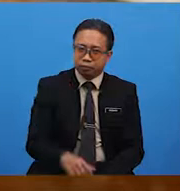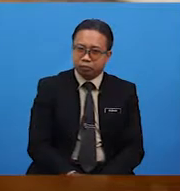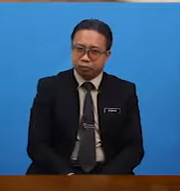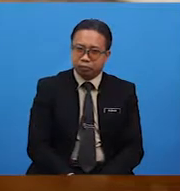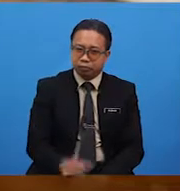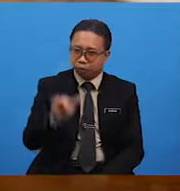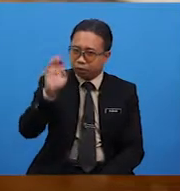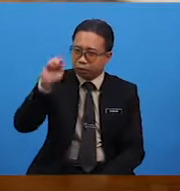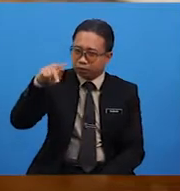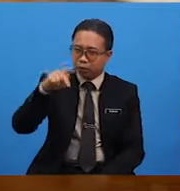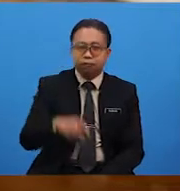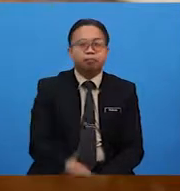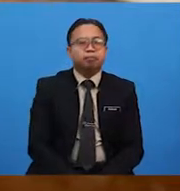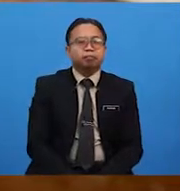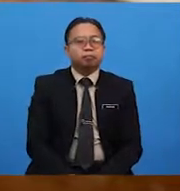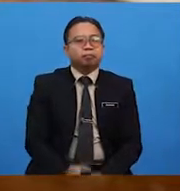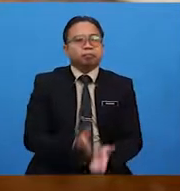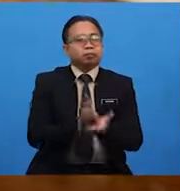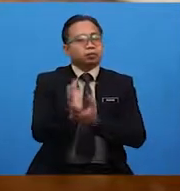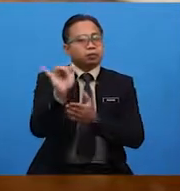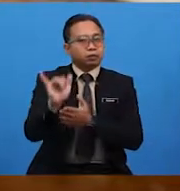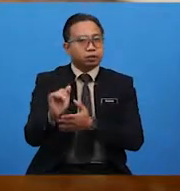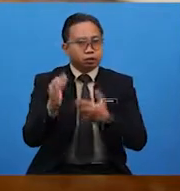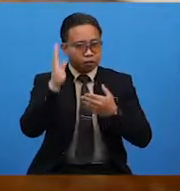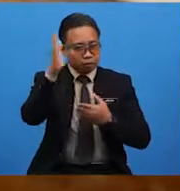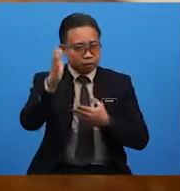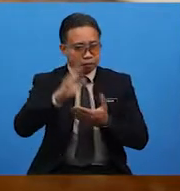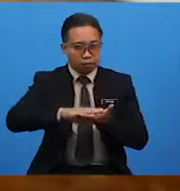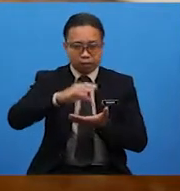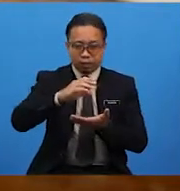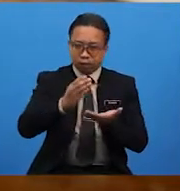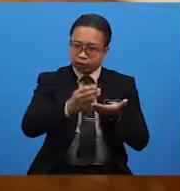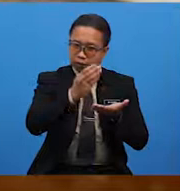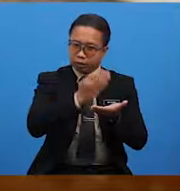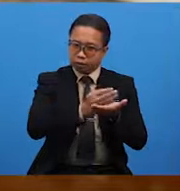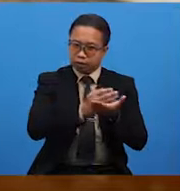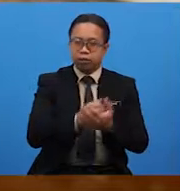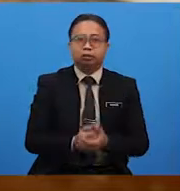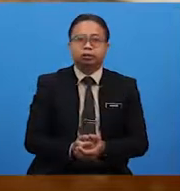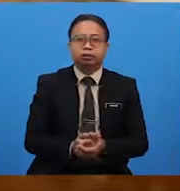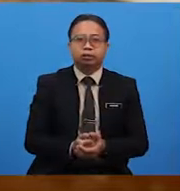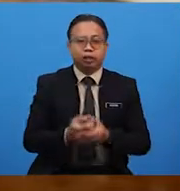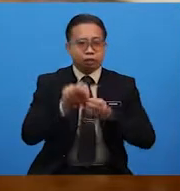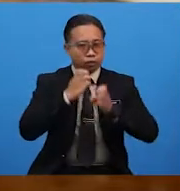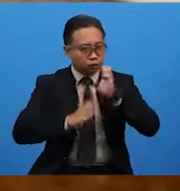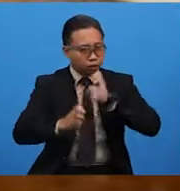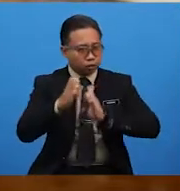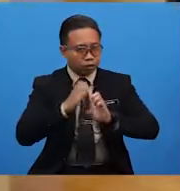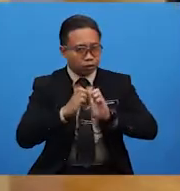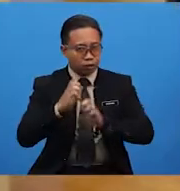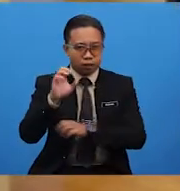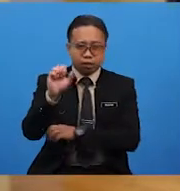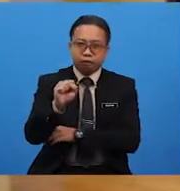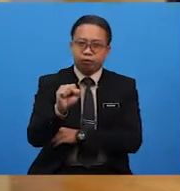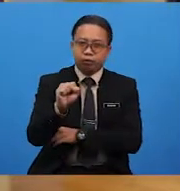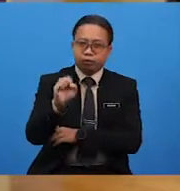kita ada impressionism dan seterusnya pelajar-pelajar kita akan film mempelajari tentang aliran ekspresionisme bule